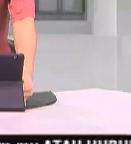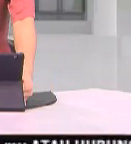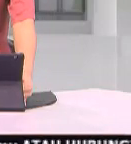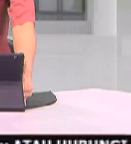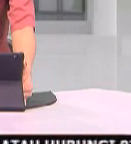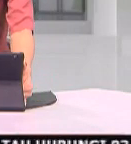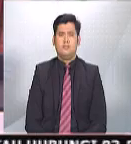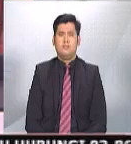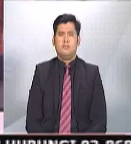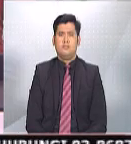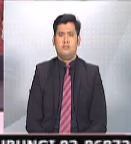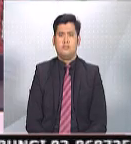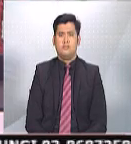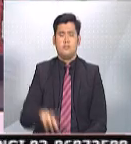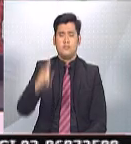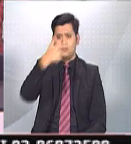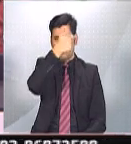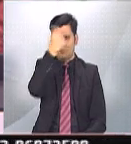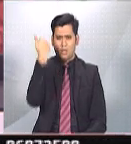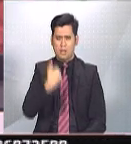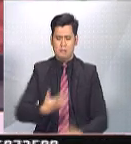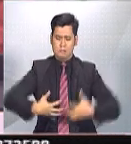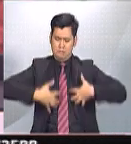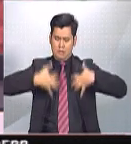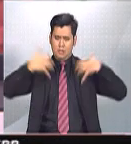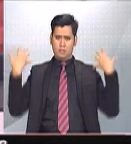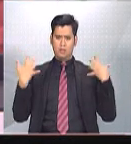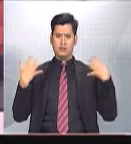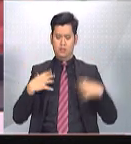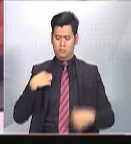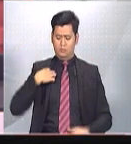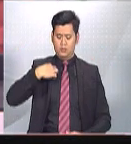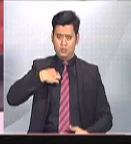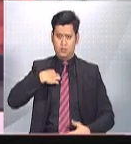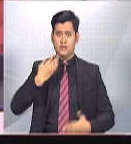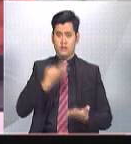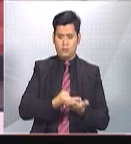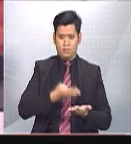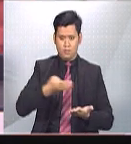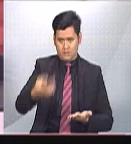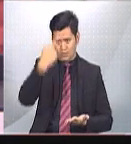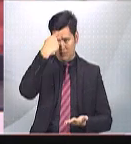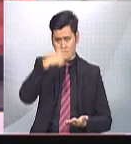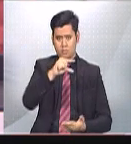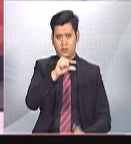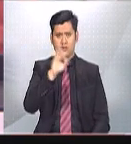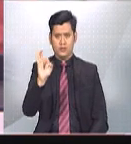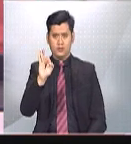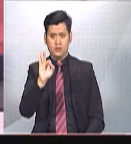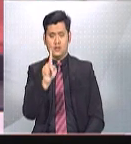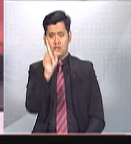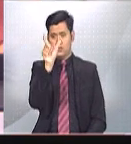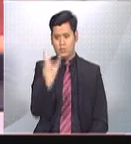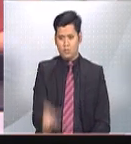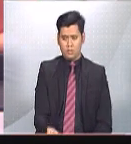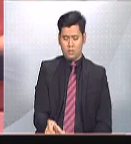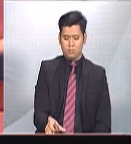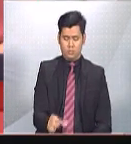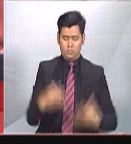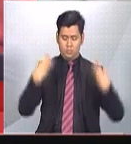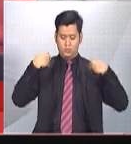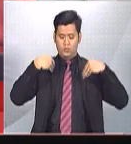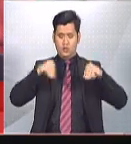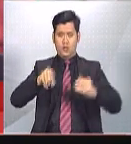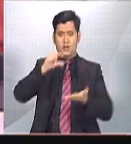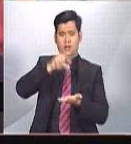Hai facial hanya disebabkan barang baju diberi teman wanita sering dipakai Abangnya seorang penjual ayam goreng bertindak